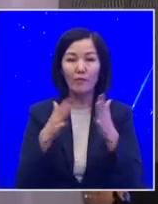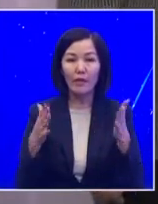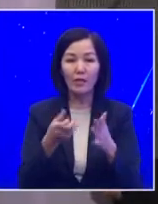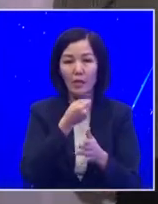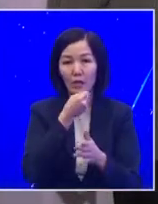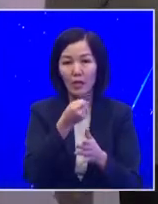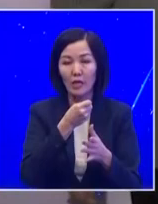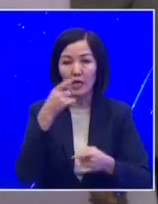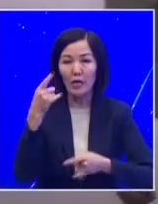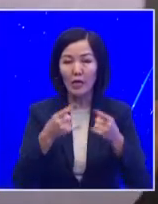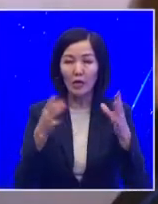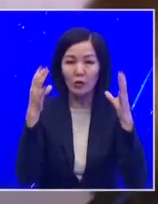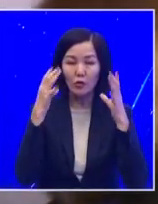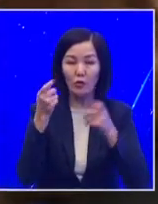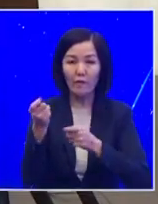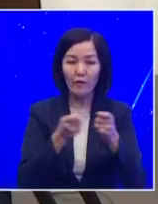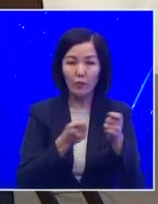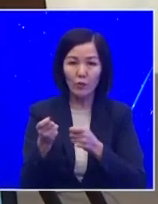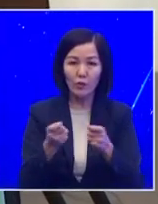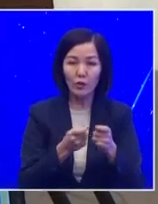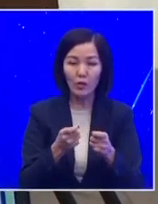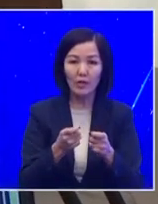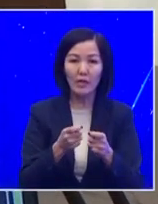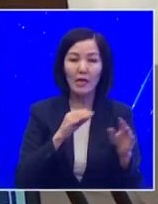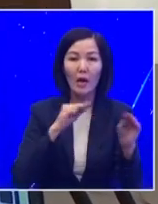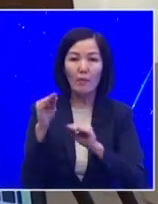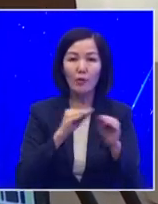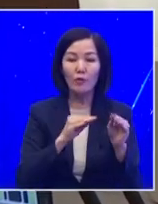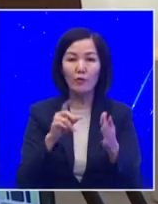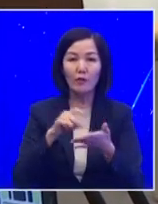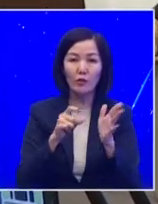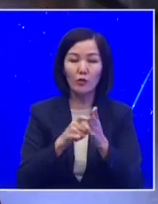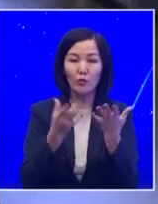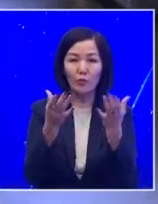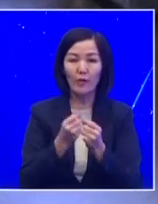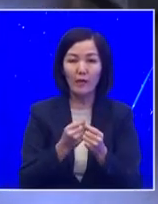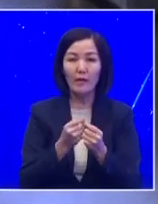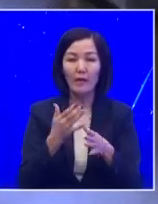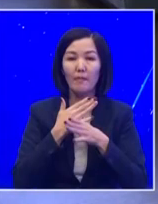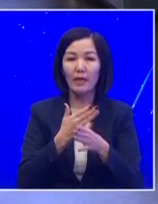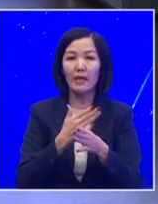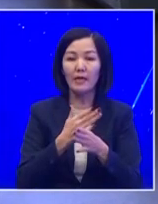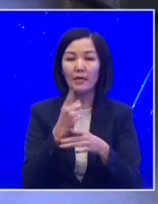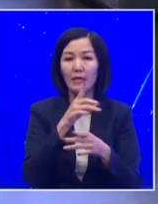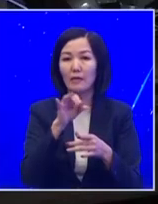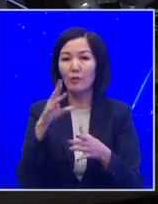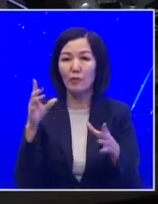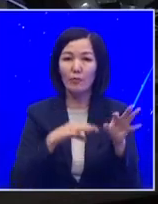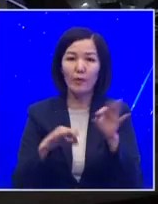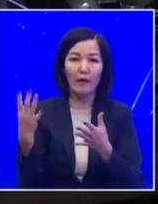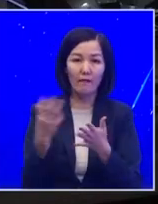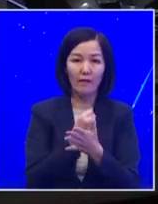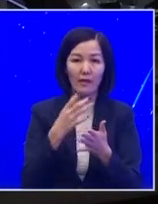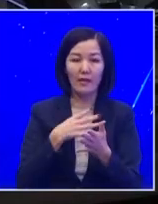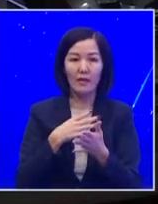репортеров, радиоведущих, журналистов и менеджеров. К слову, оборудование для студии было приобретено благодаря гранту в 1 миллион тенге. Меня